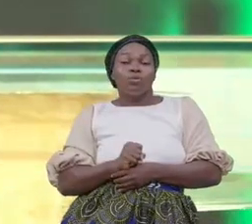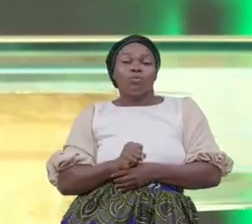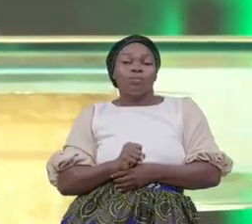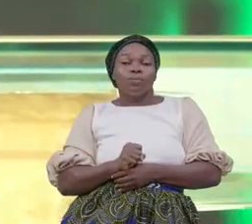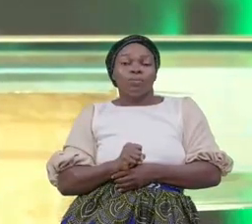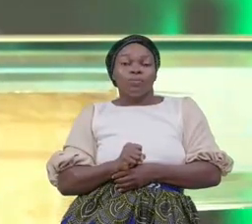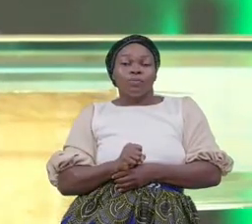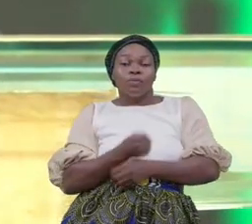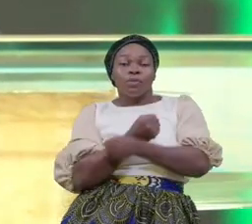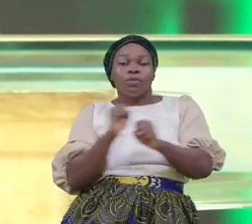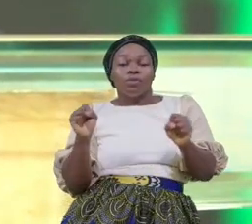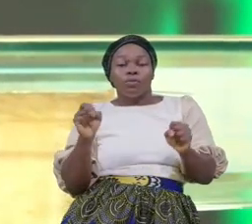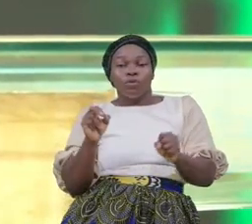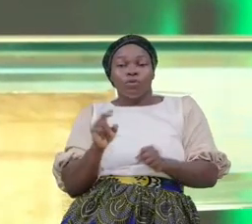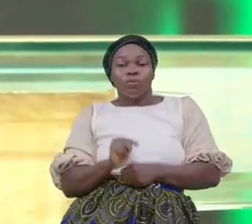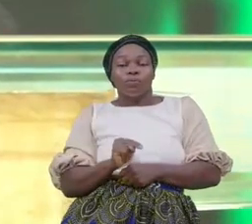le salut.